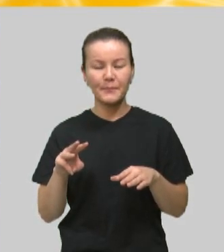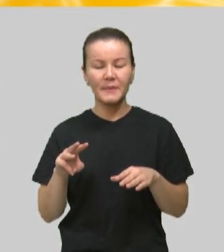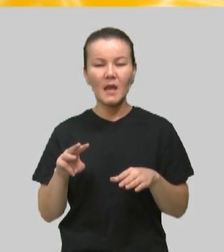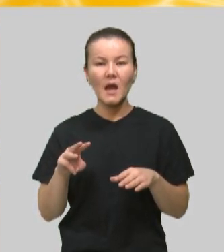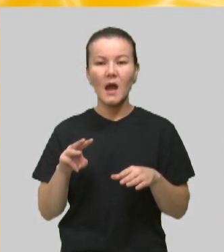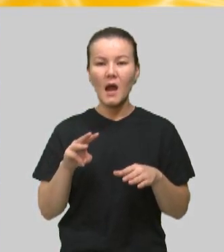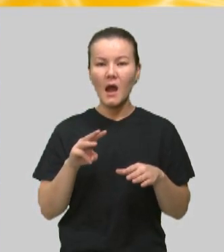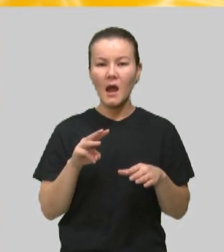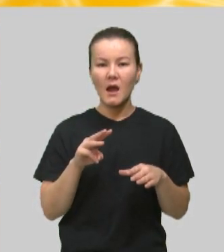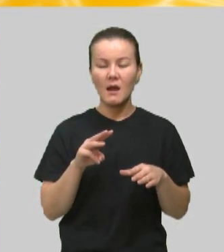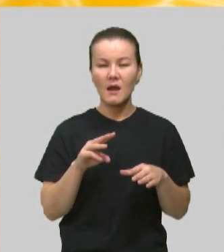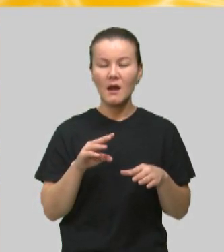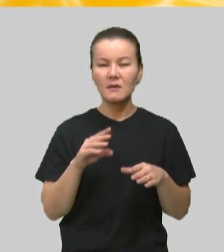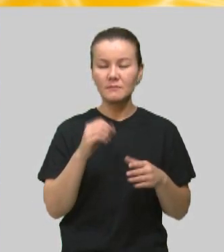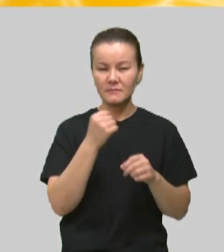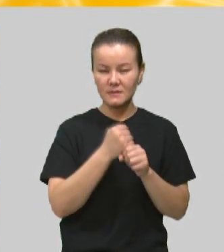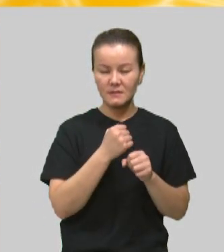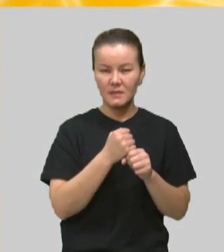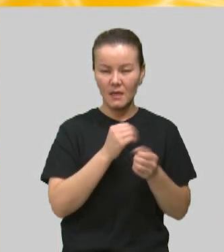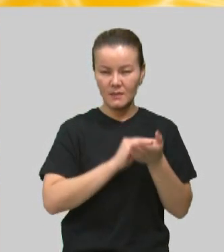Обозначьте орфограммы.